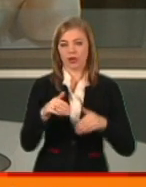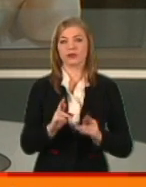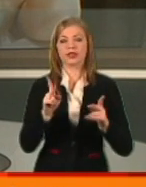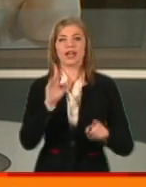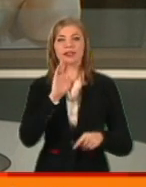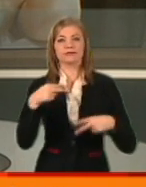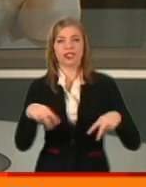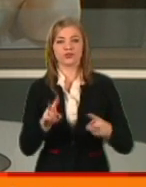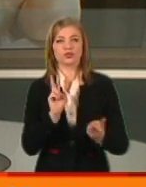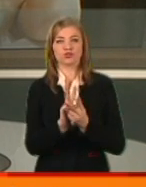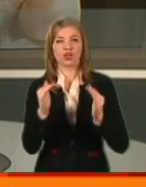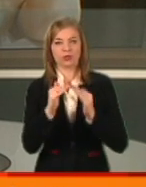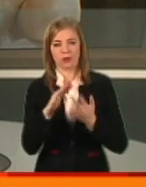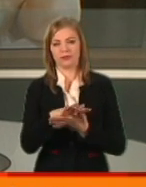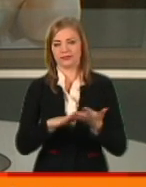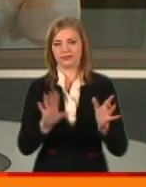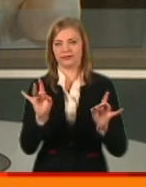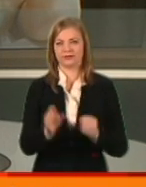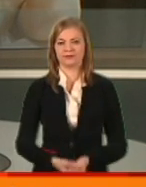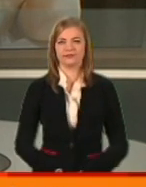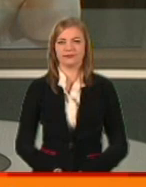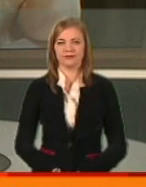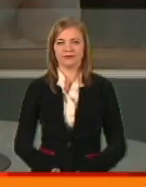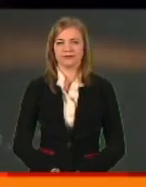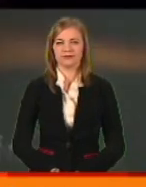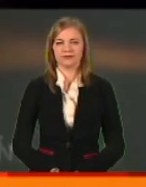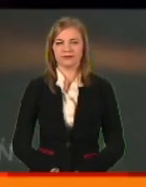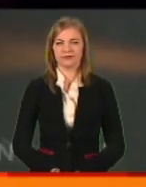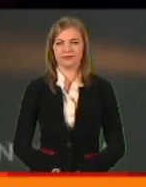Як танцівницю приймали вдома, Енна Антонюк бачила.